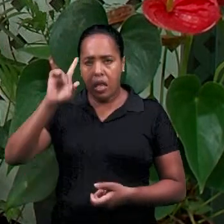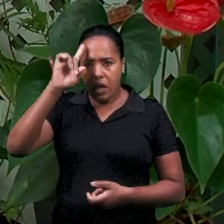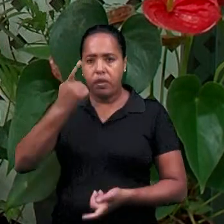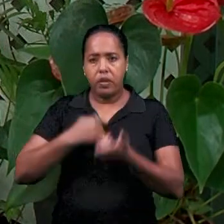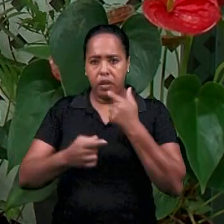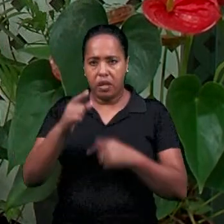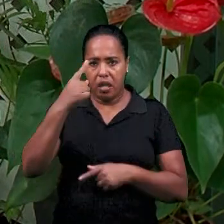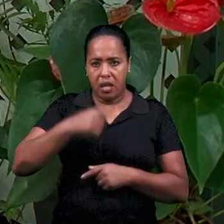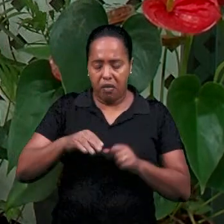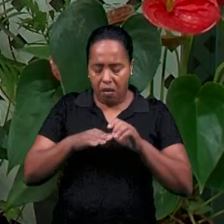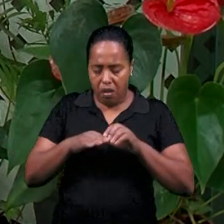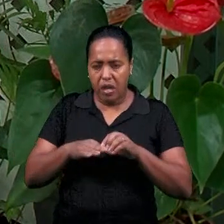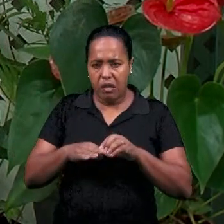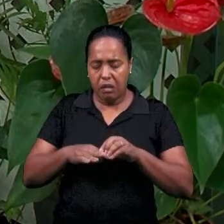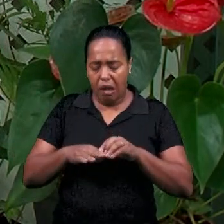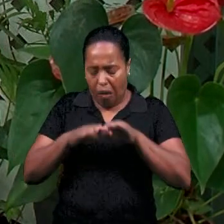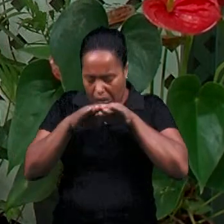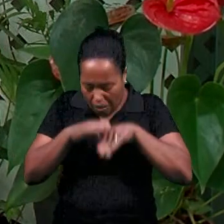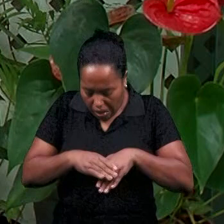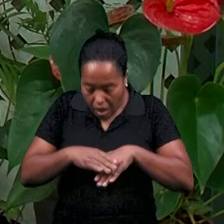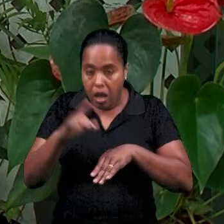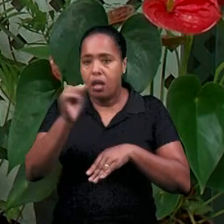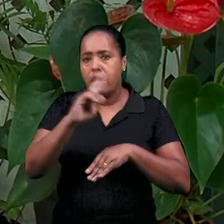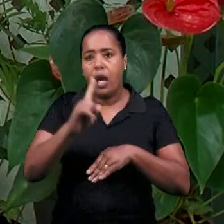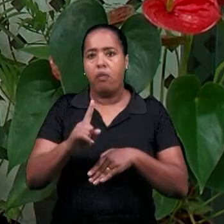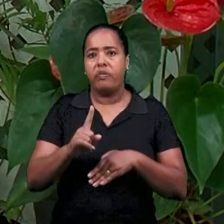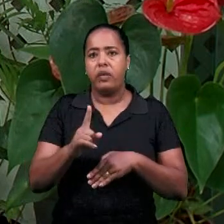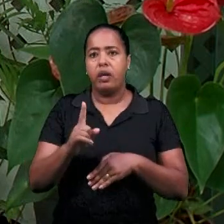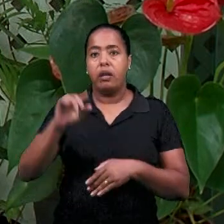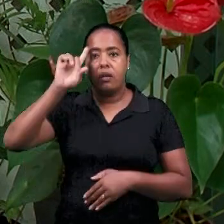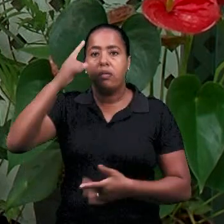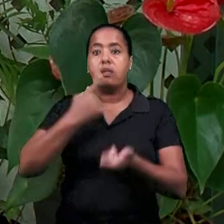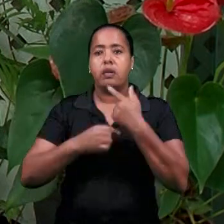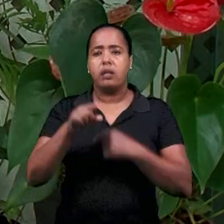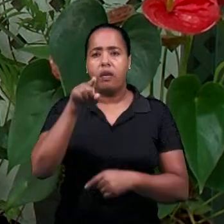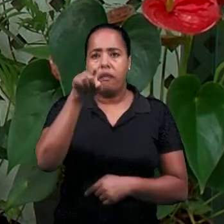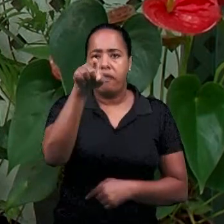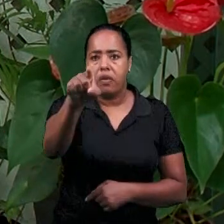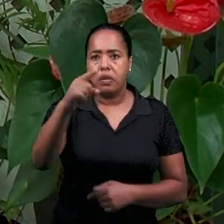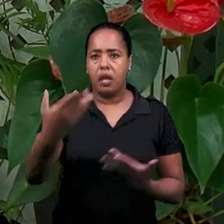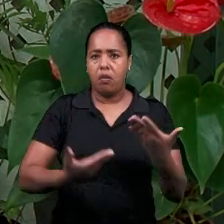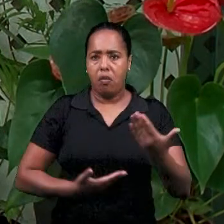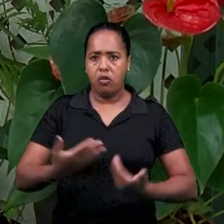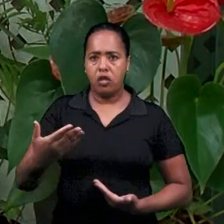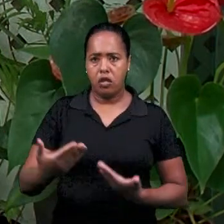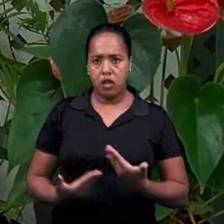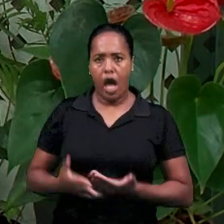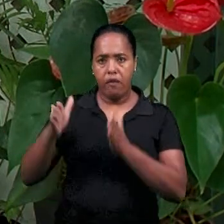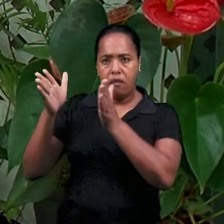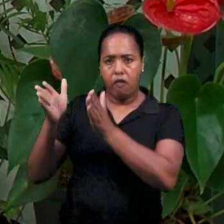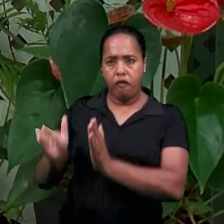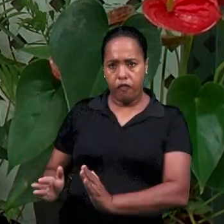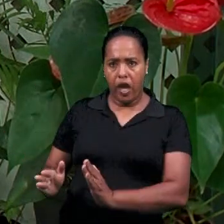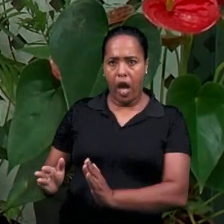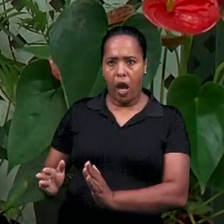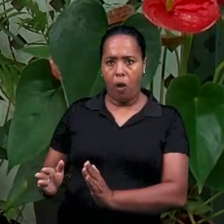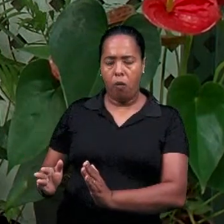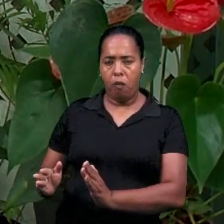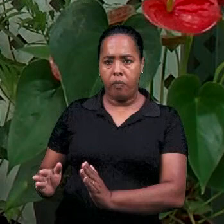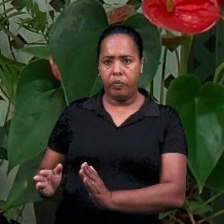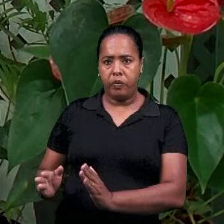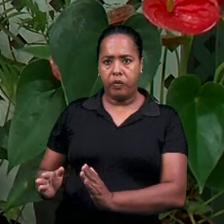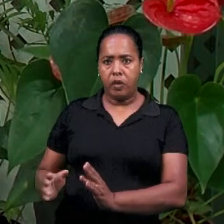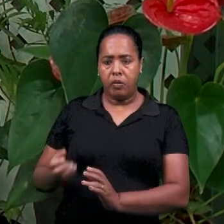veut pas t'humilier. Il te voit comme serviteur, parce que comme serviteur, tu seras exalté. Celui qui